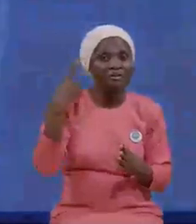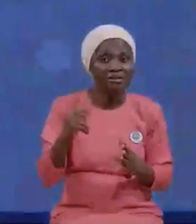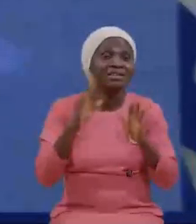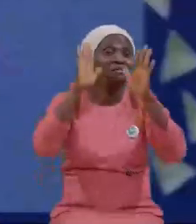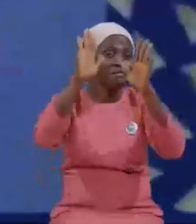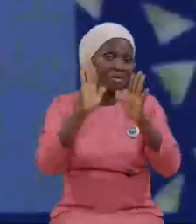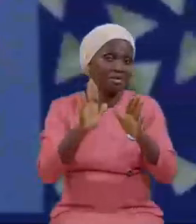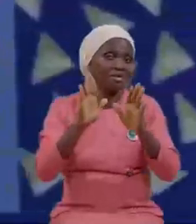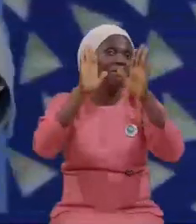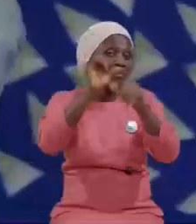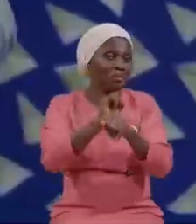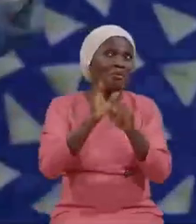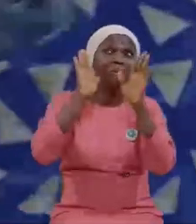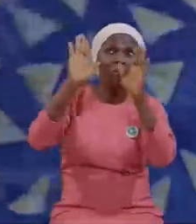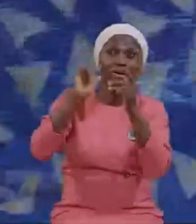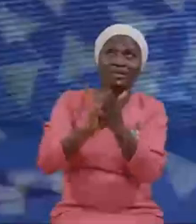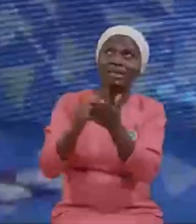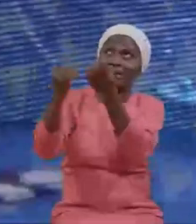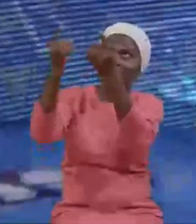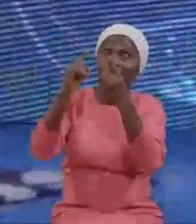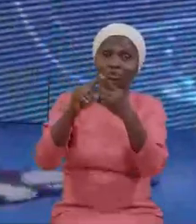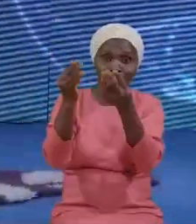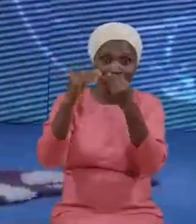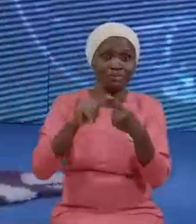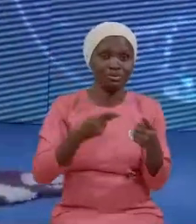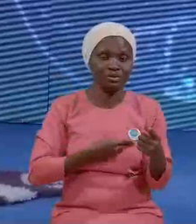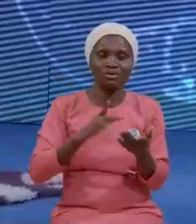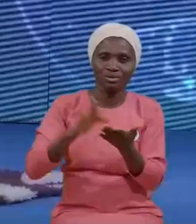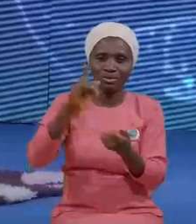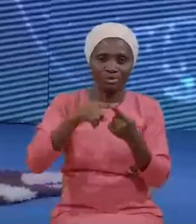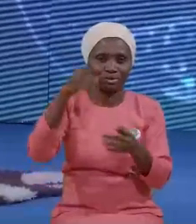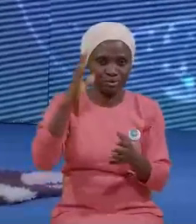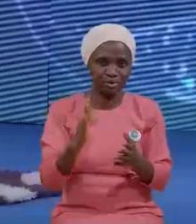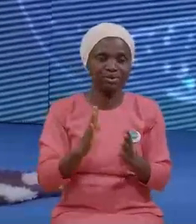Pour les œuvres miraculeuses qu'il est venu nous accorder. Gloire à Dieu.